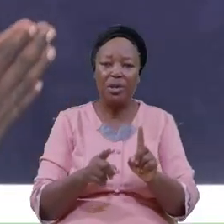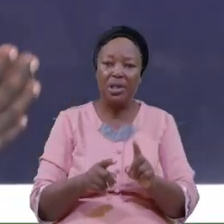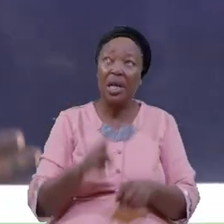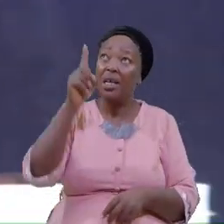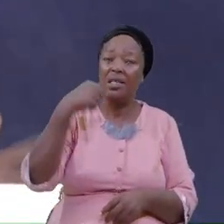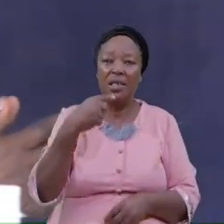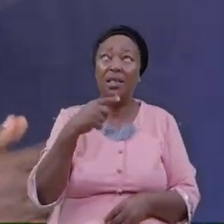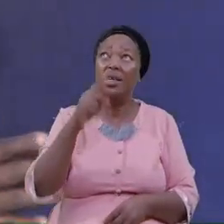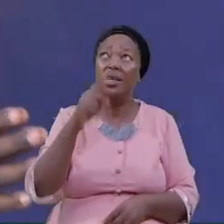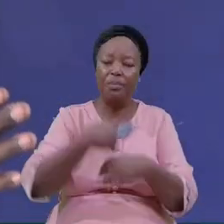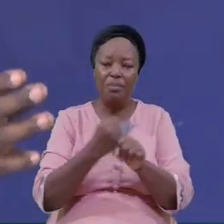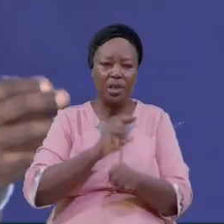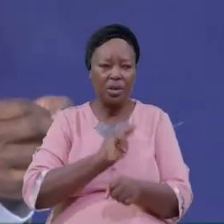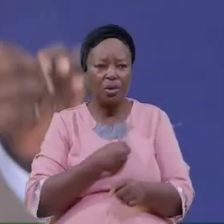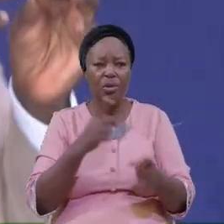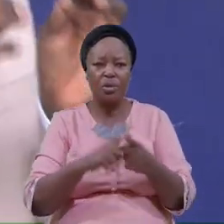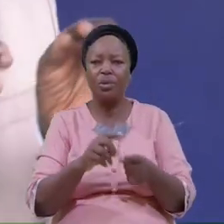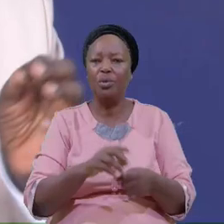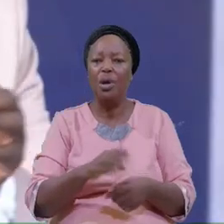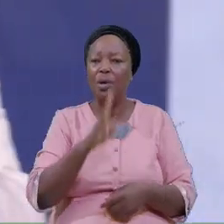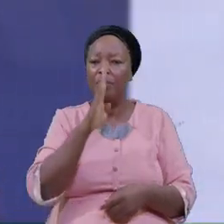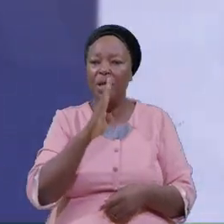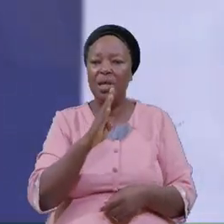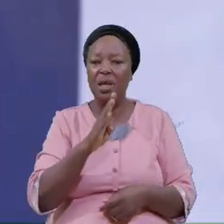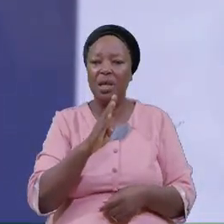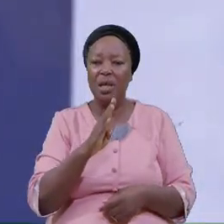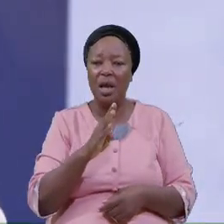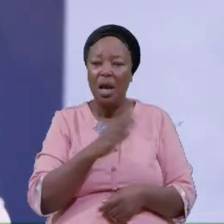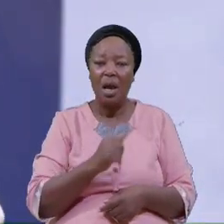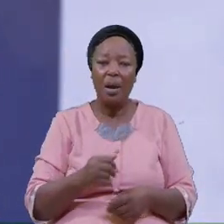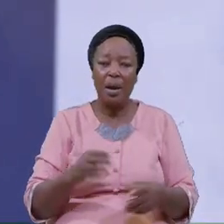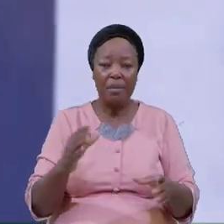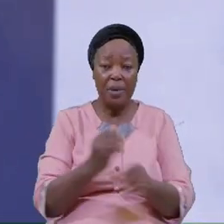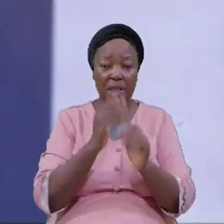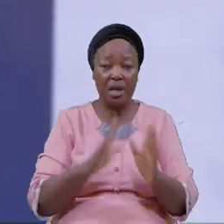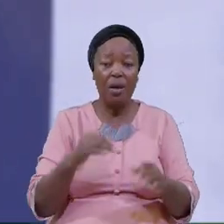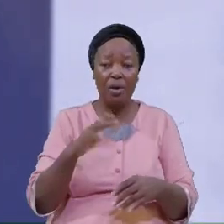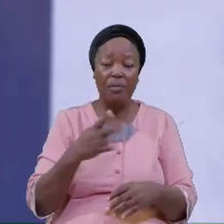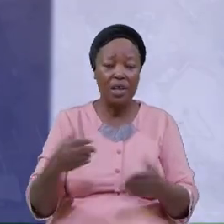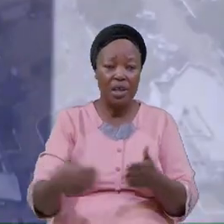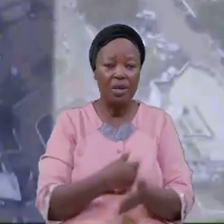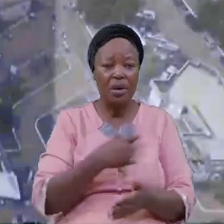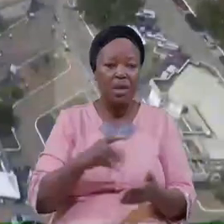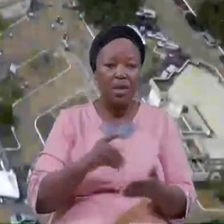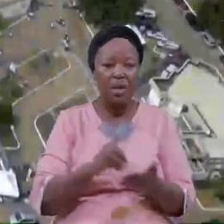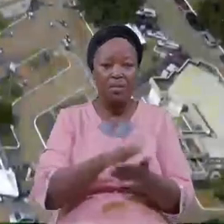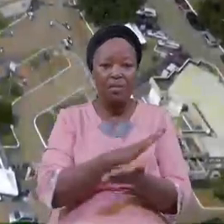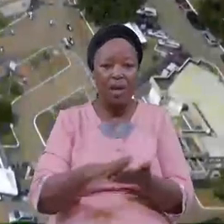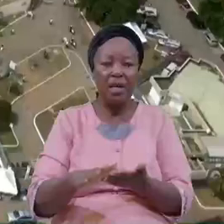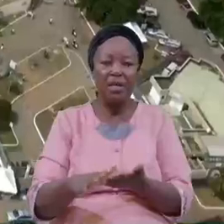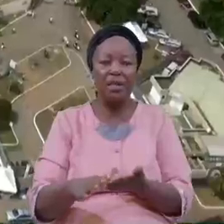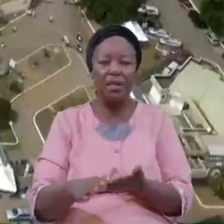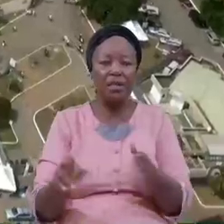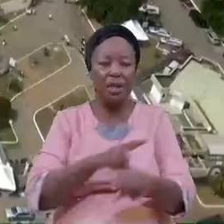be partakers of the new, of the divine nature. Et il dit, et afin que